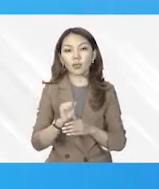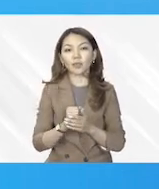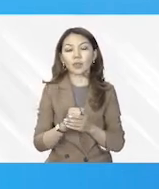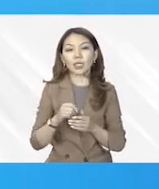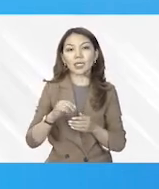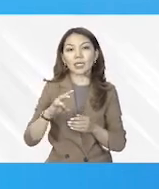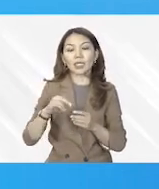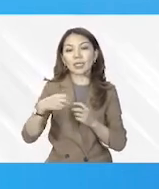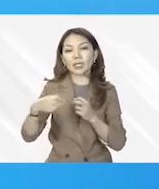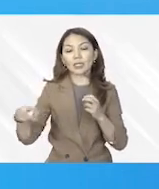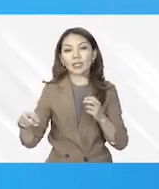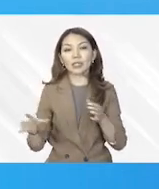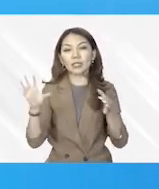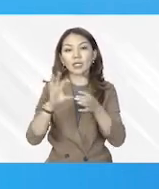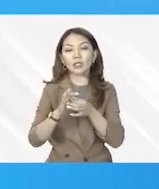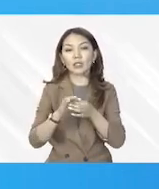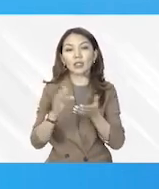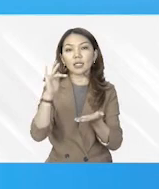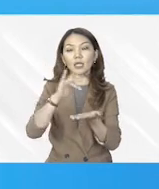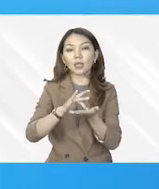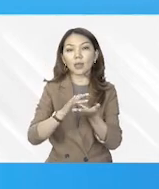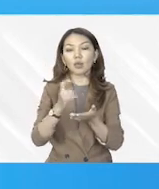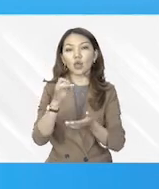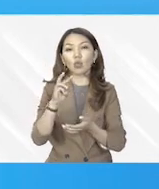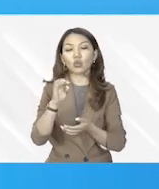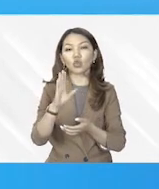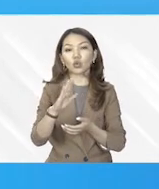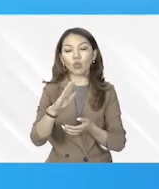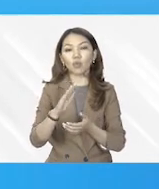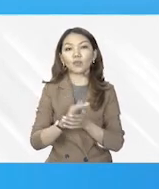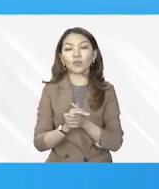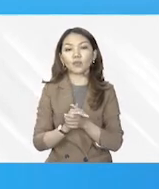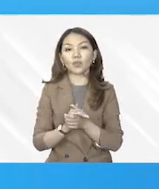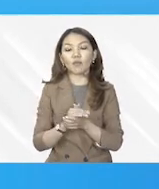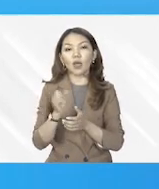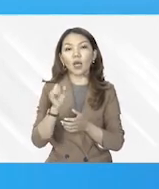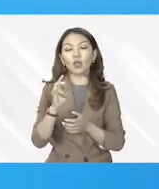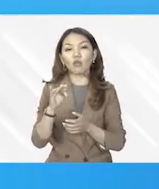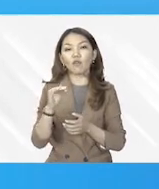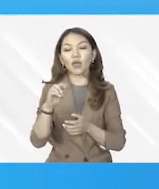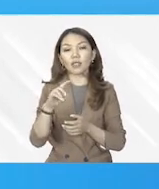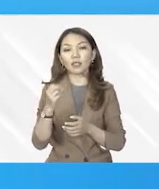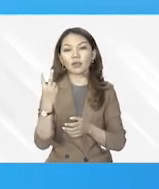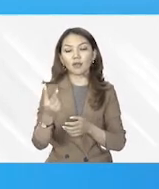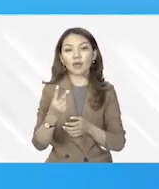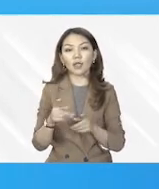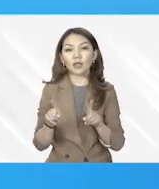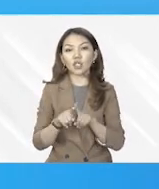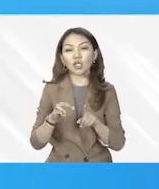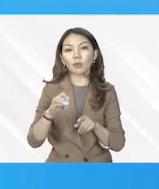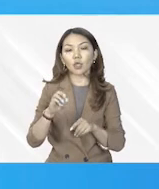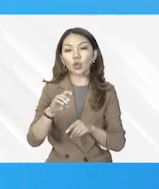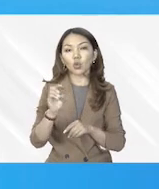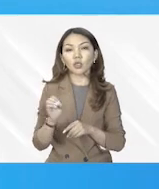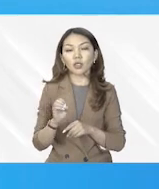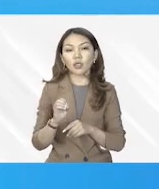деления соединяются с центромерами хромосом. В анафазе 2, как и в митозе, к полюсам